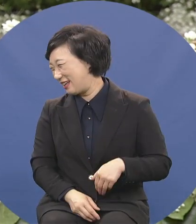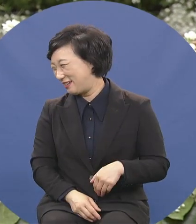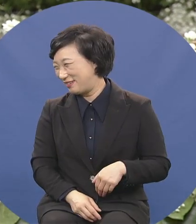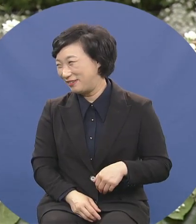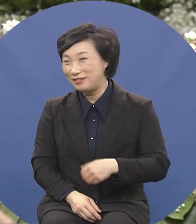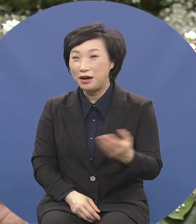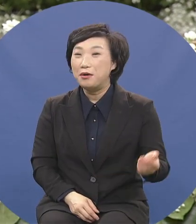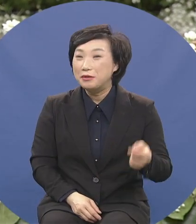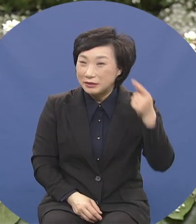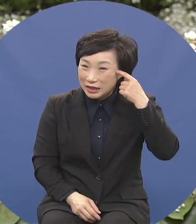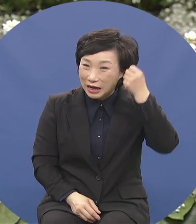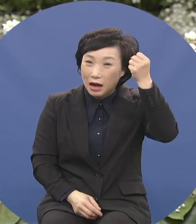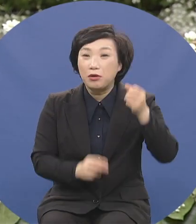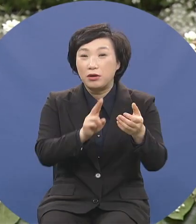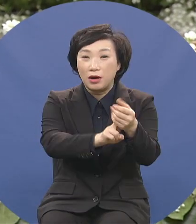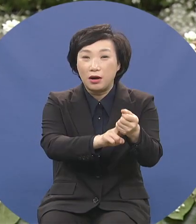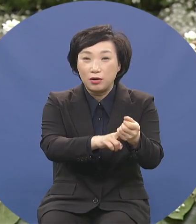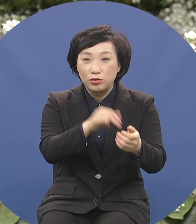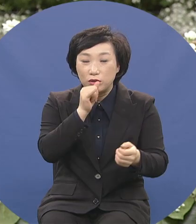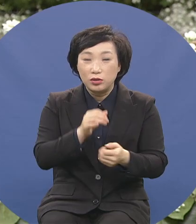라고 감춘 것은